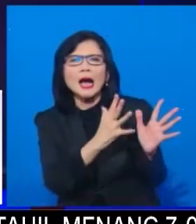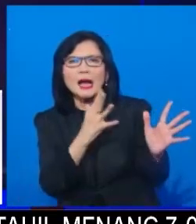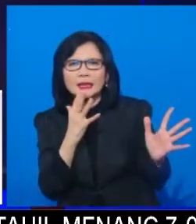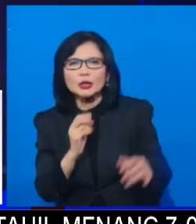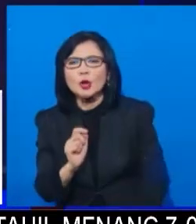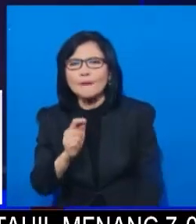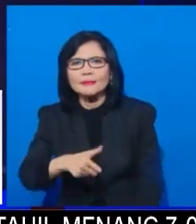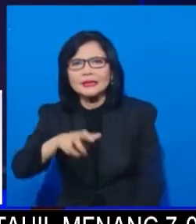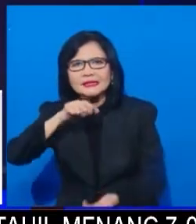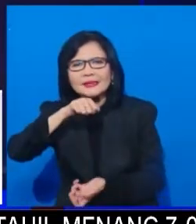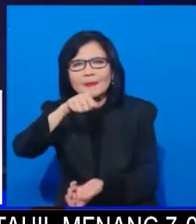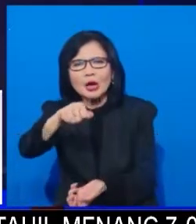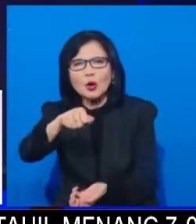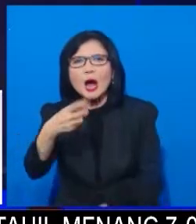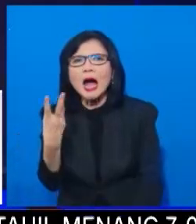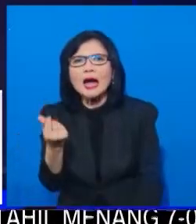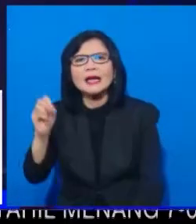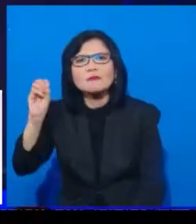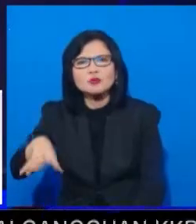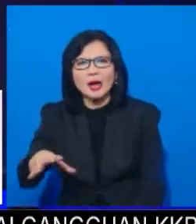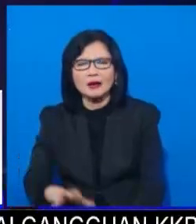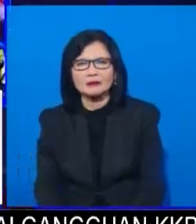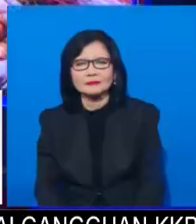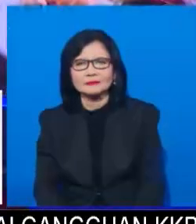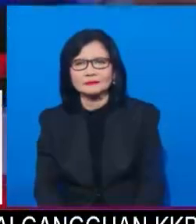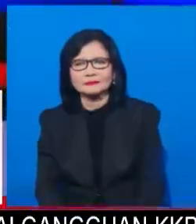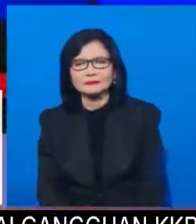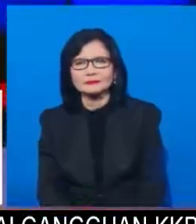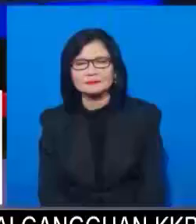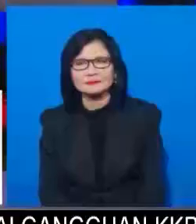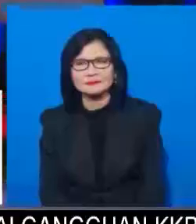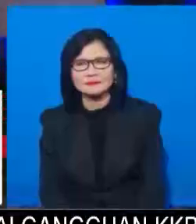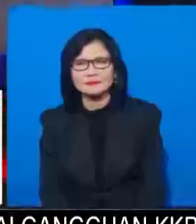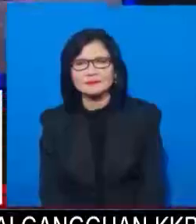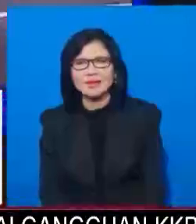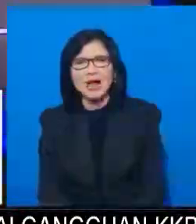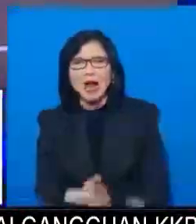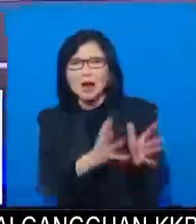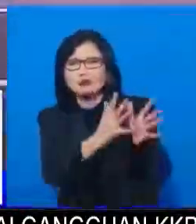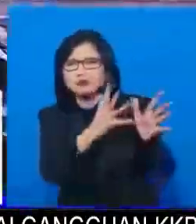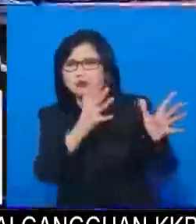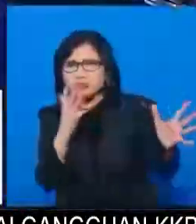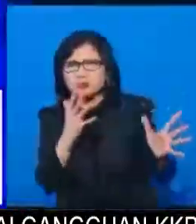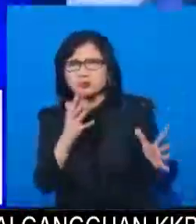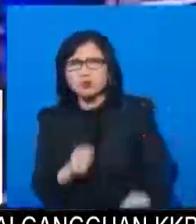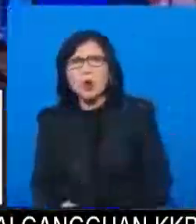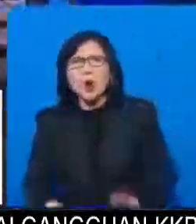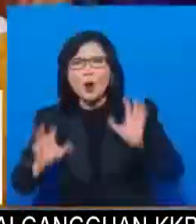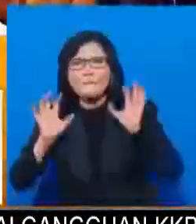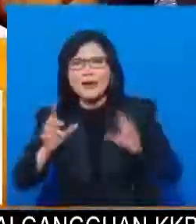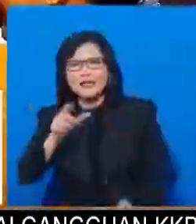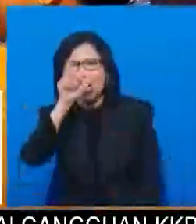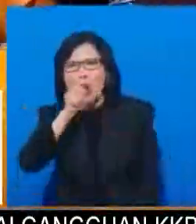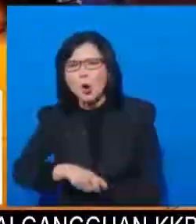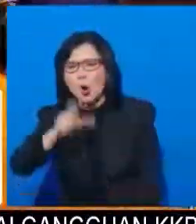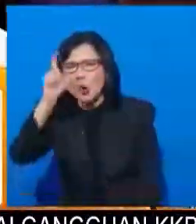sembako dengan harga yang murah. Kita lihat bersama. Antrian panjang ratusan warga menyerbu operasi